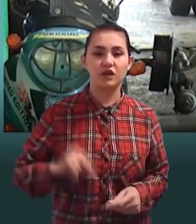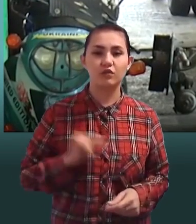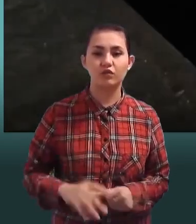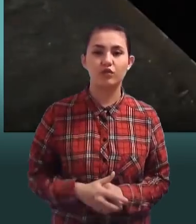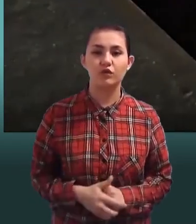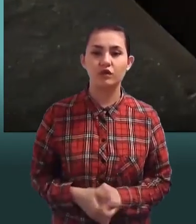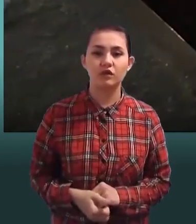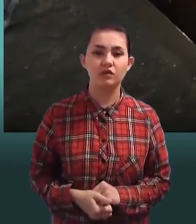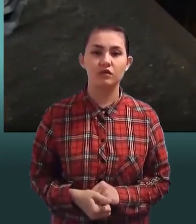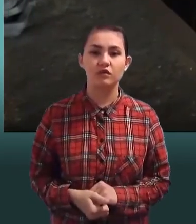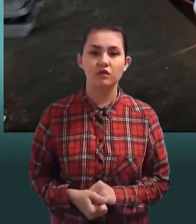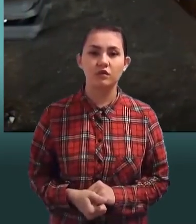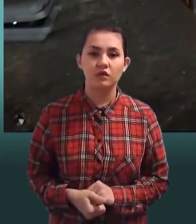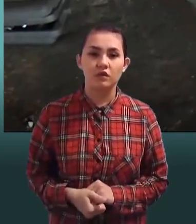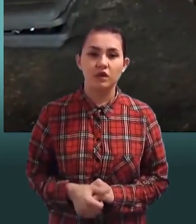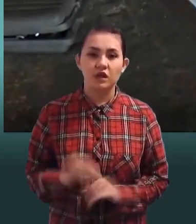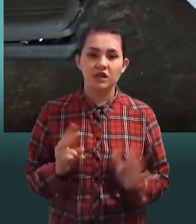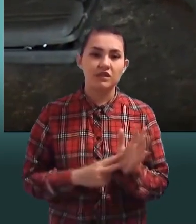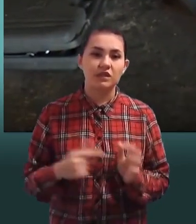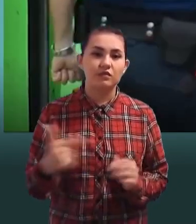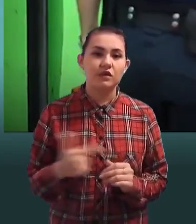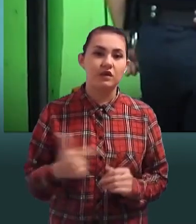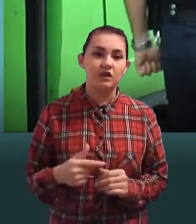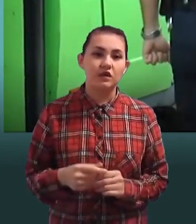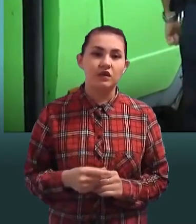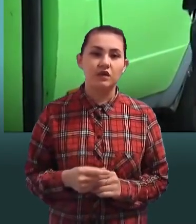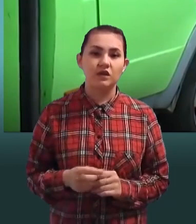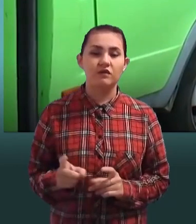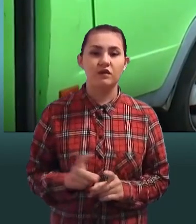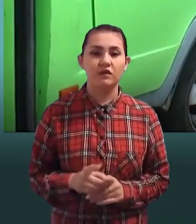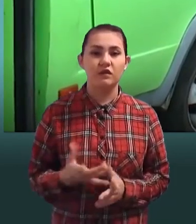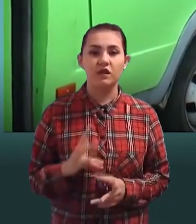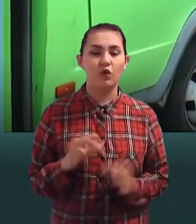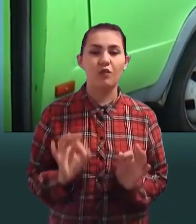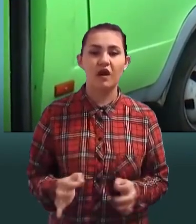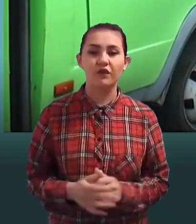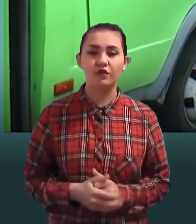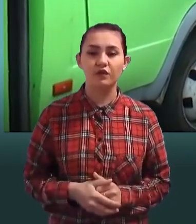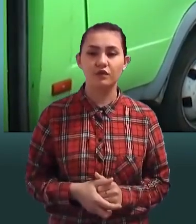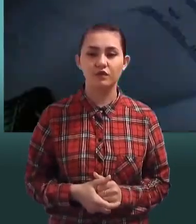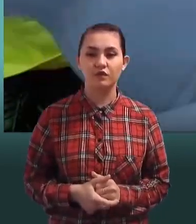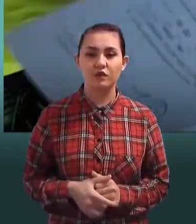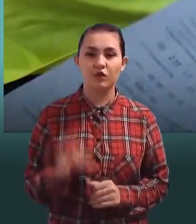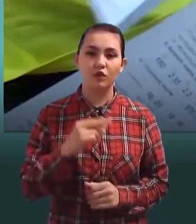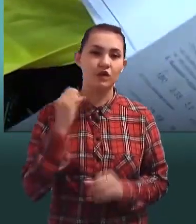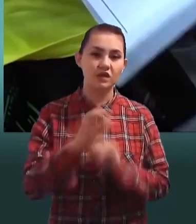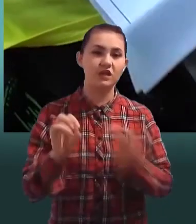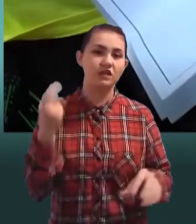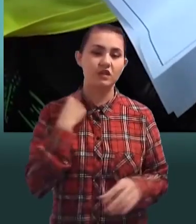Красної. І 7 гривень – це себе вже з'їло, ніяк це не оправдує. Це нарабатування боргів і все.